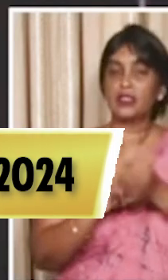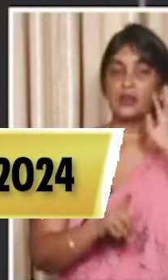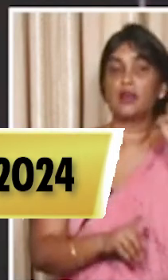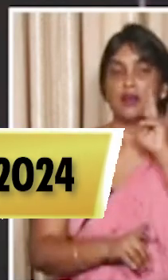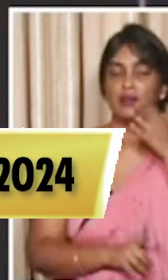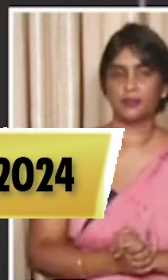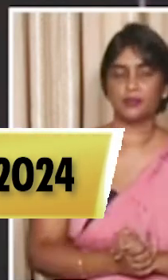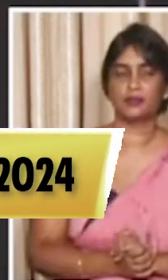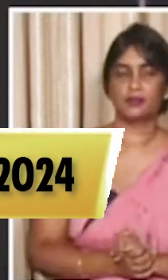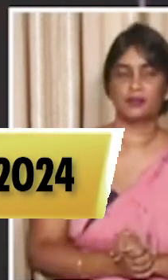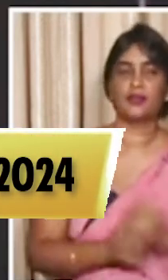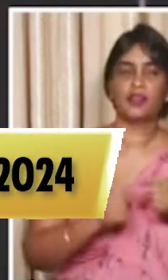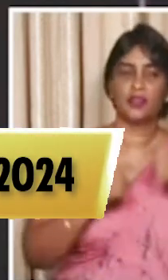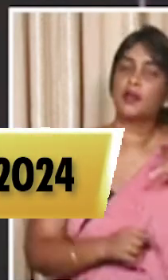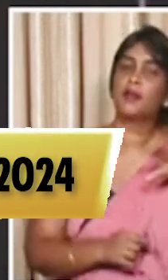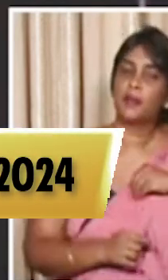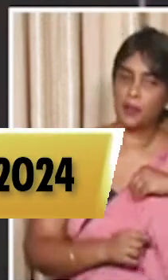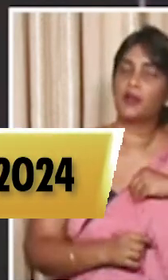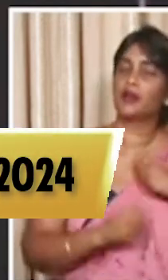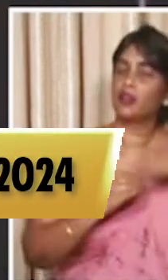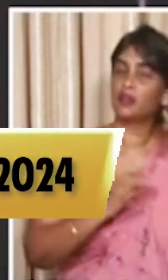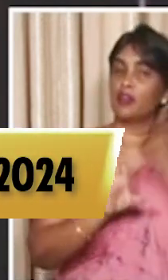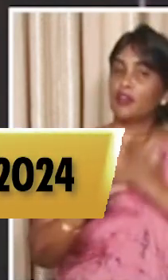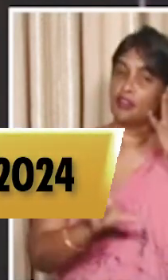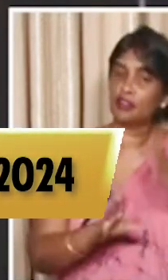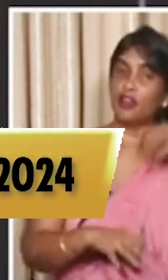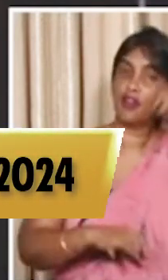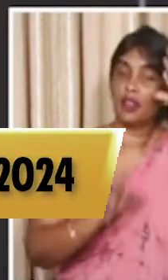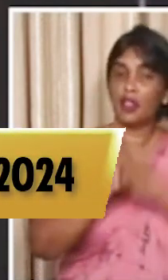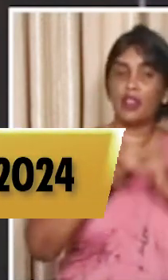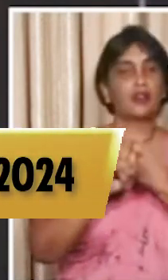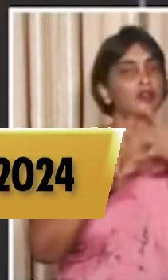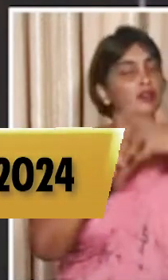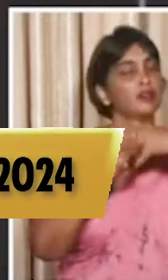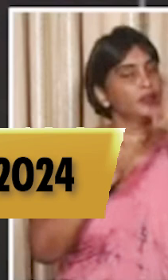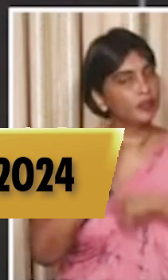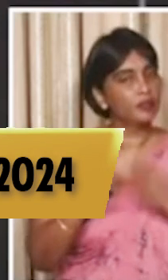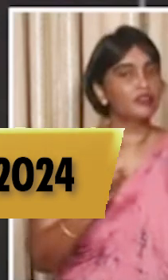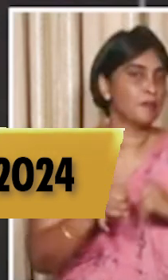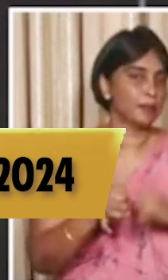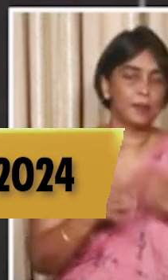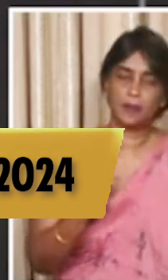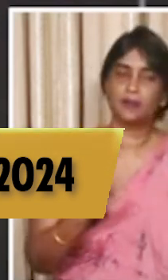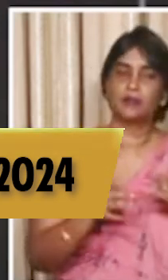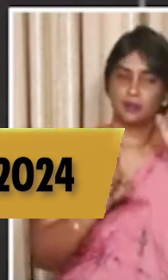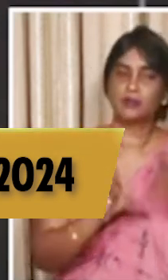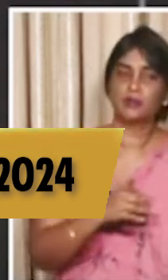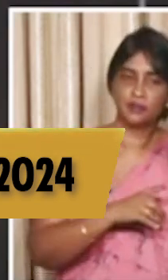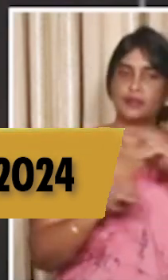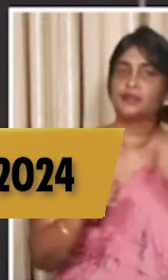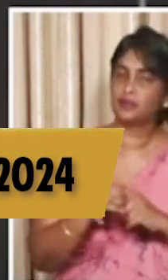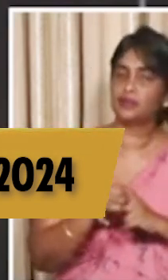රනිල් වික්‍රමසිංහ මහත්තයා කියලා විපක්ෂයම පිළිගන්නවා. ඊළඟ අවුරුදු පහේ මේ රටේ විදුලි බලමති කංචන විජේසේකර කියලා. ඒකනේ මේ ප්‍රශ්නේ තියෙන්නේ. ඒකනේ තමුන්නාසිලට